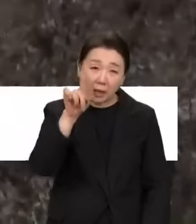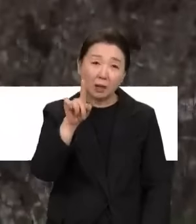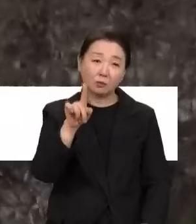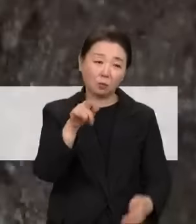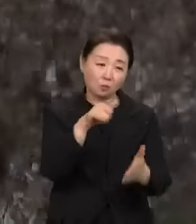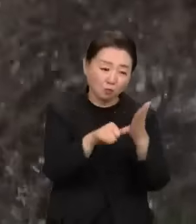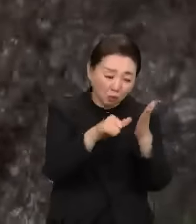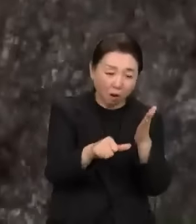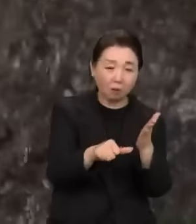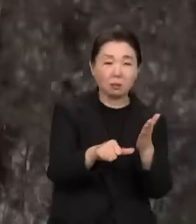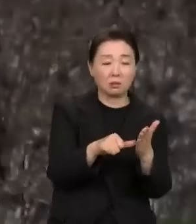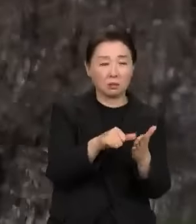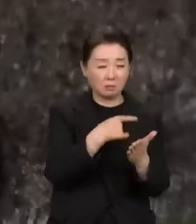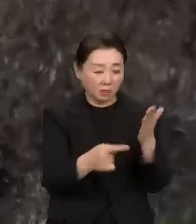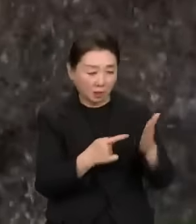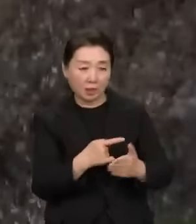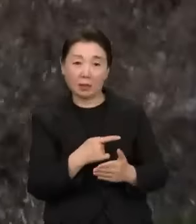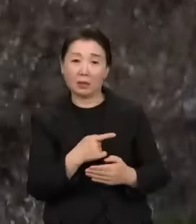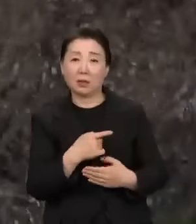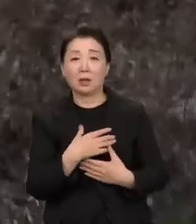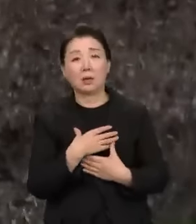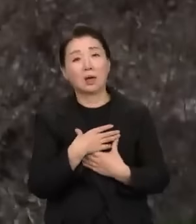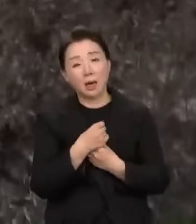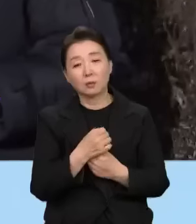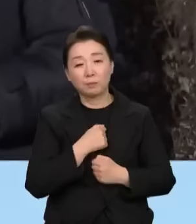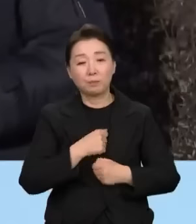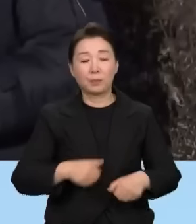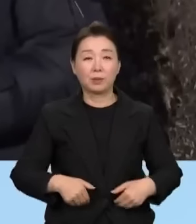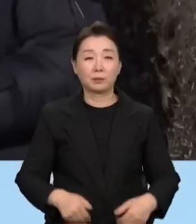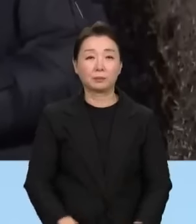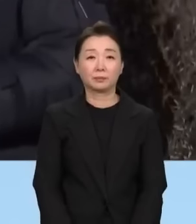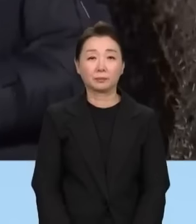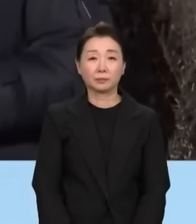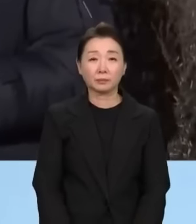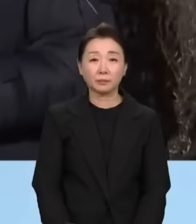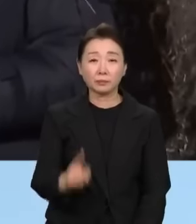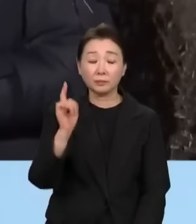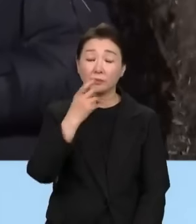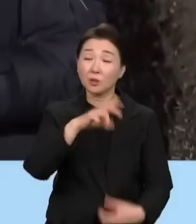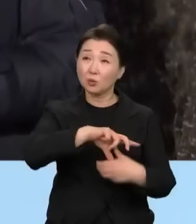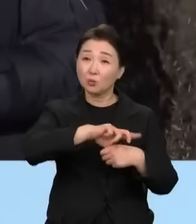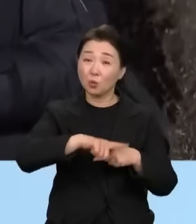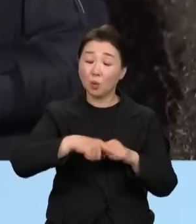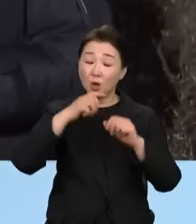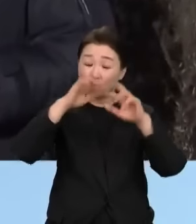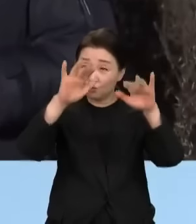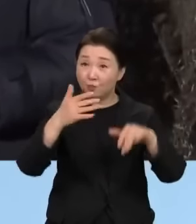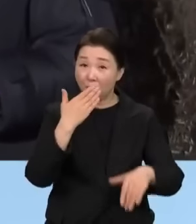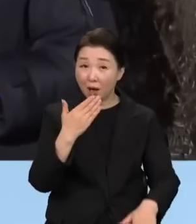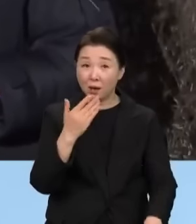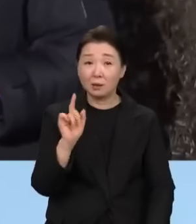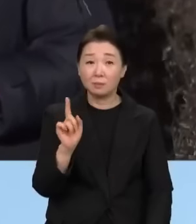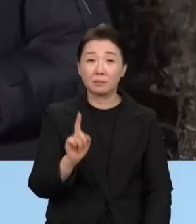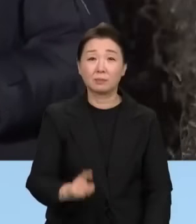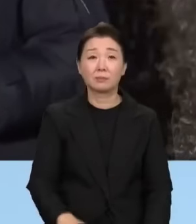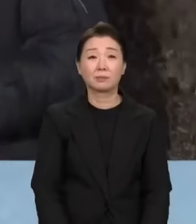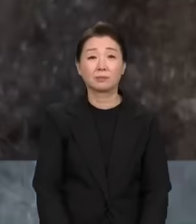시설물 피해나 안전사고에 주의하셔야 합니다. 내일은 수도권에도 첫눈이 내릴까요?